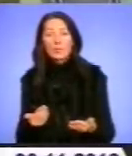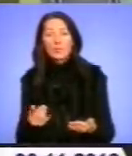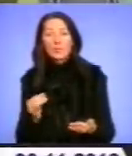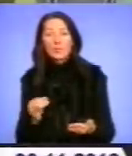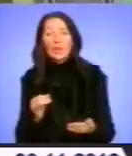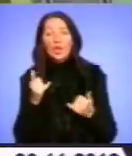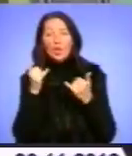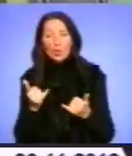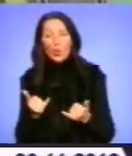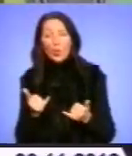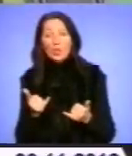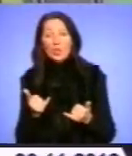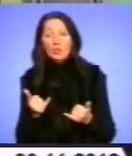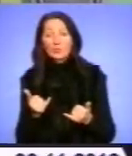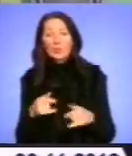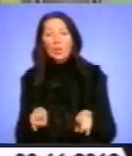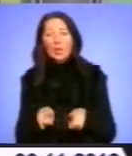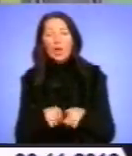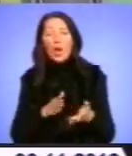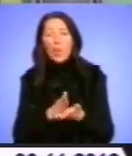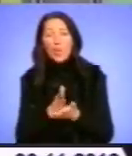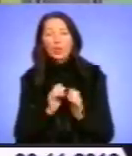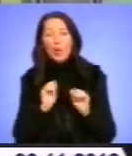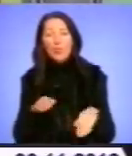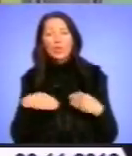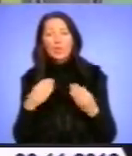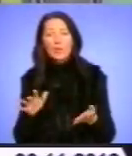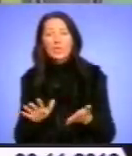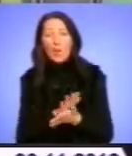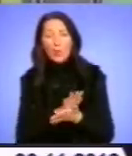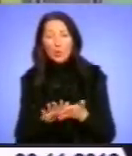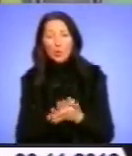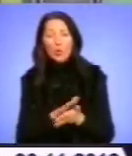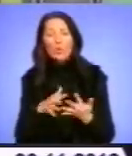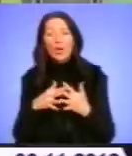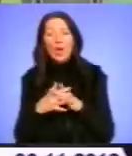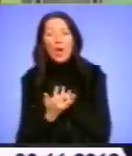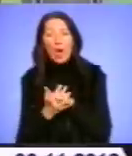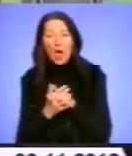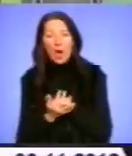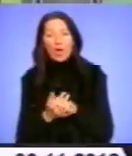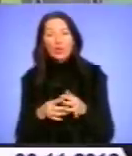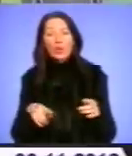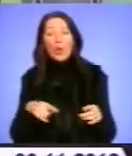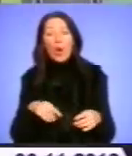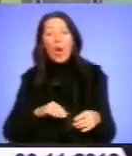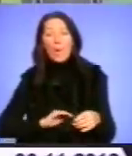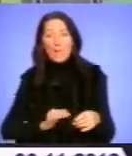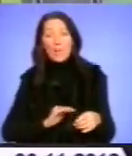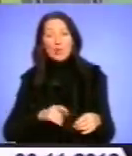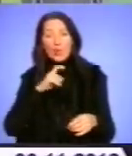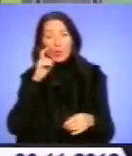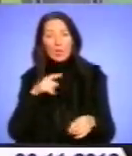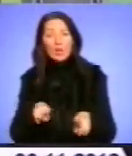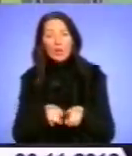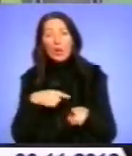І сьогодні така послуга може надаватися безкоштовно аграрною біржею України, власне, як і навчання